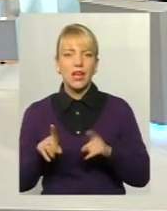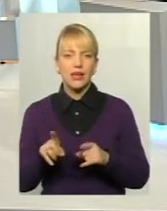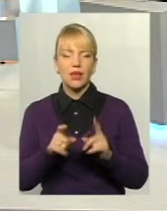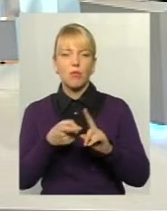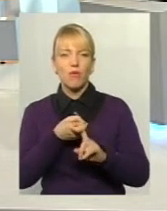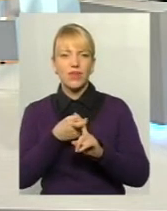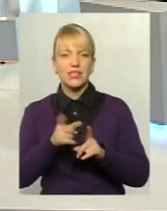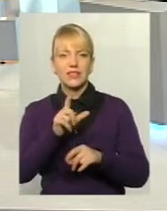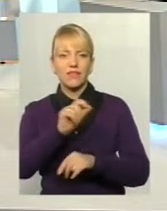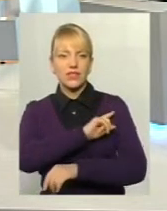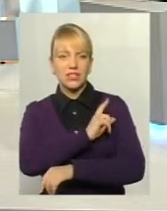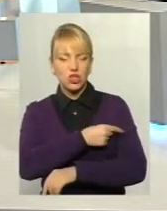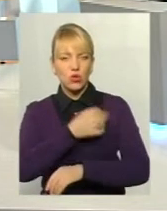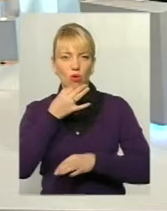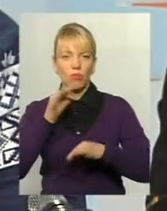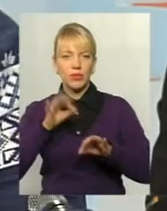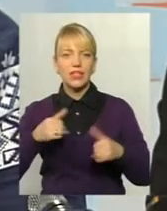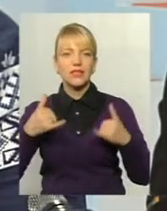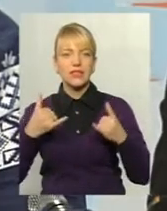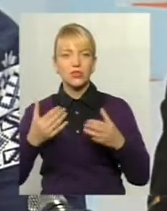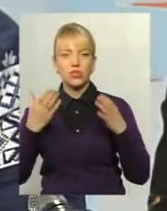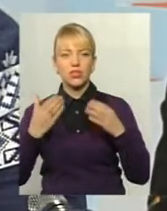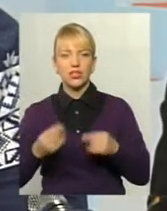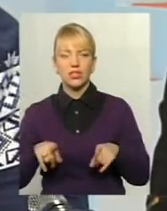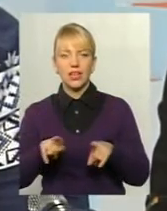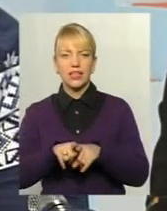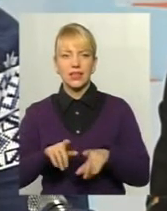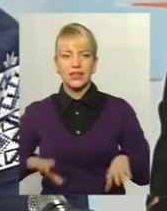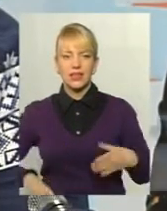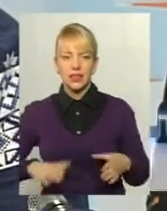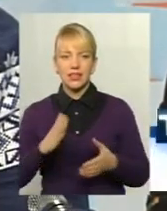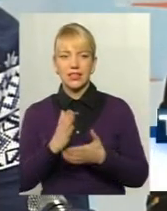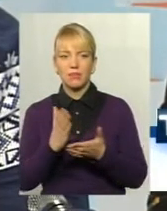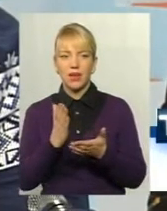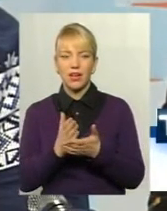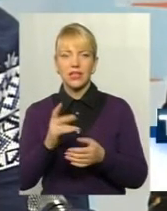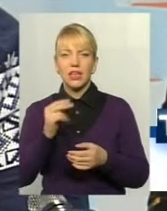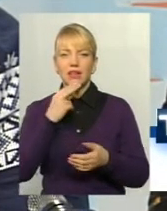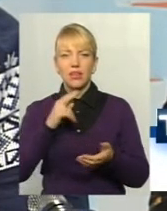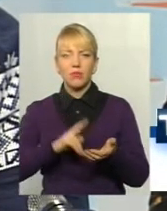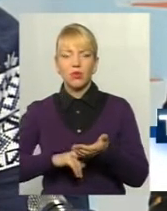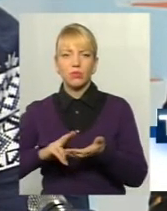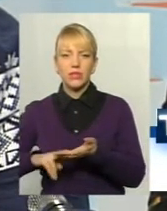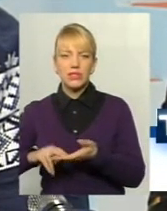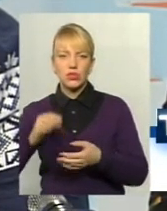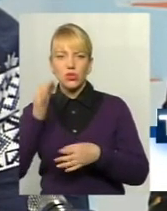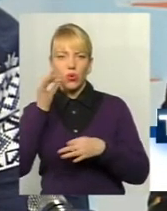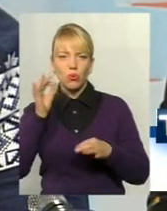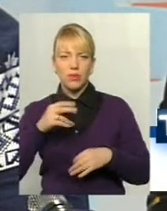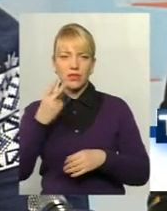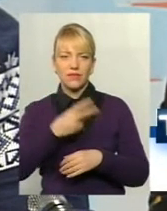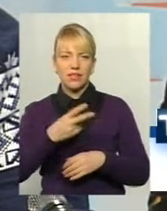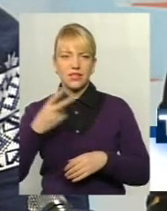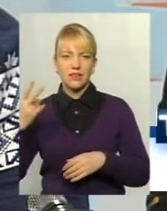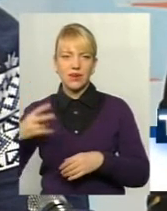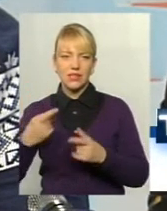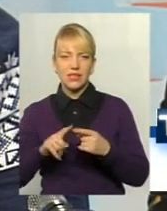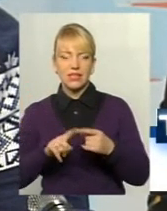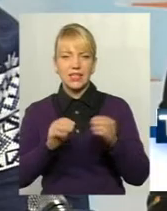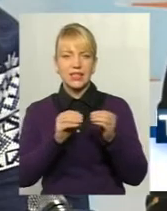підвищенням компетенцій. На сьогоднішній день таких тренінгів є дуже багато. І прописуються компетенції 2020. Це